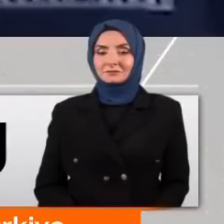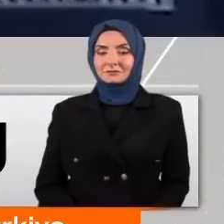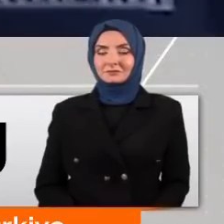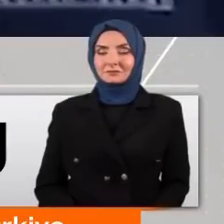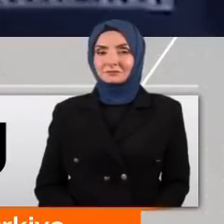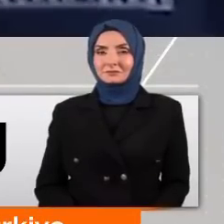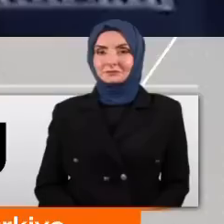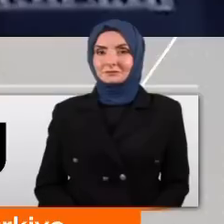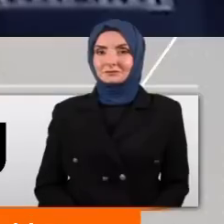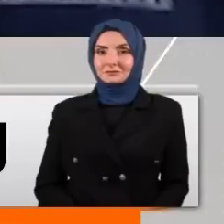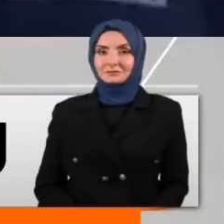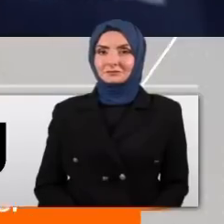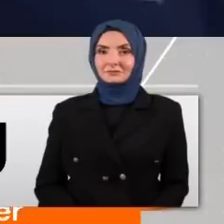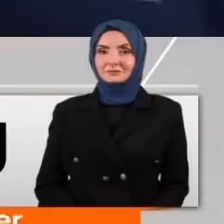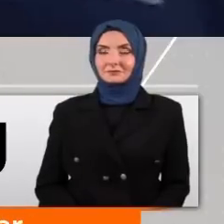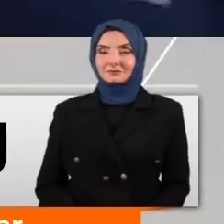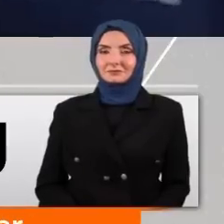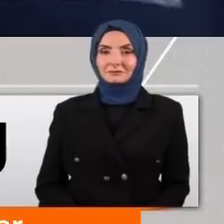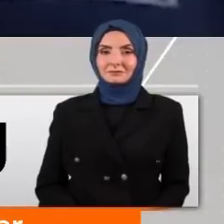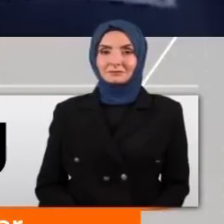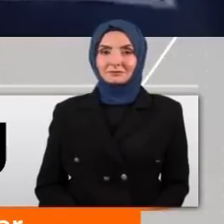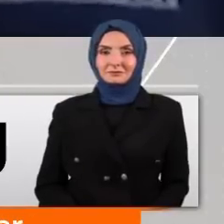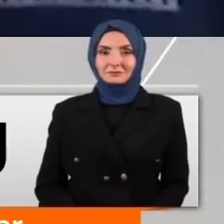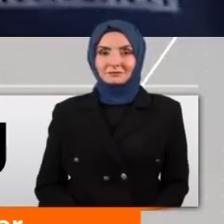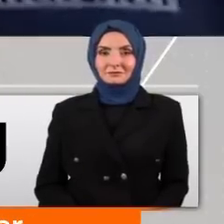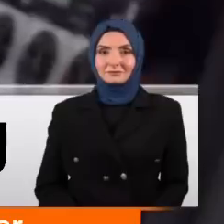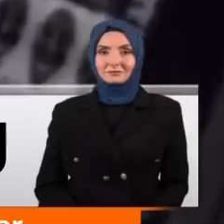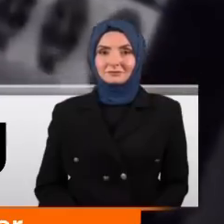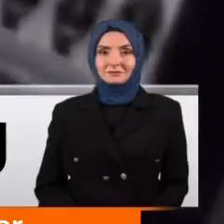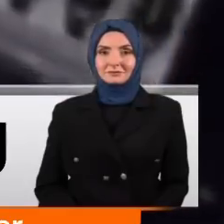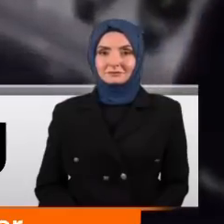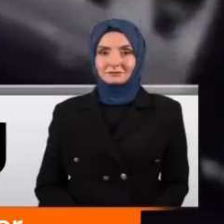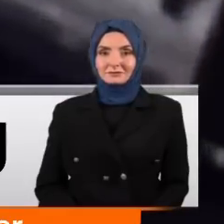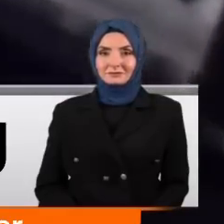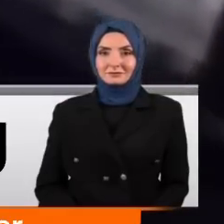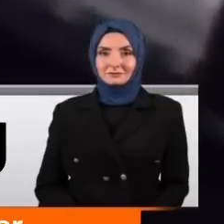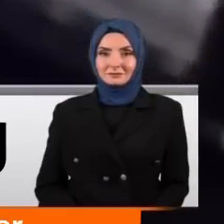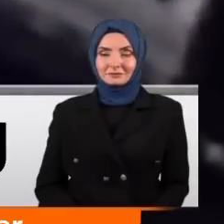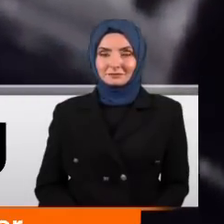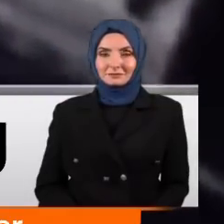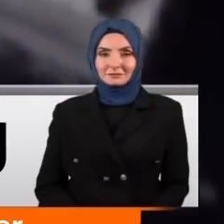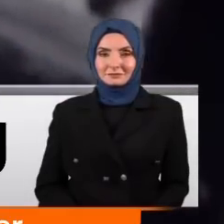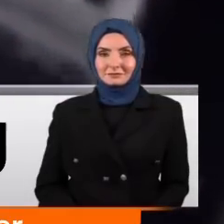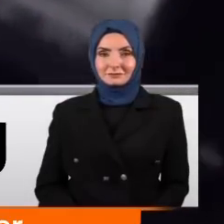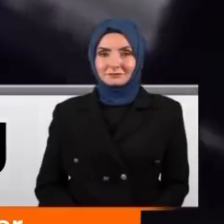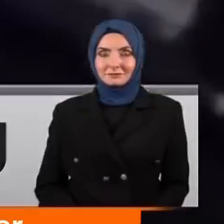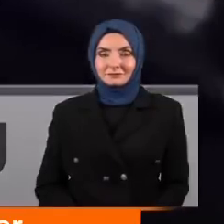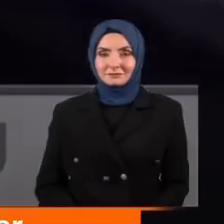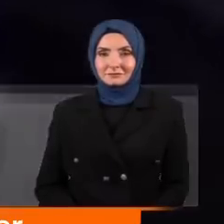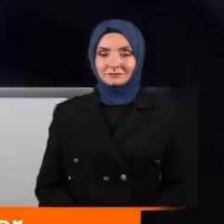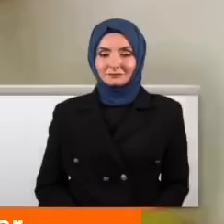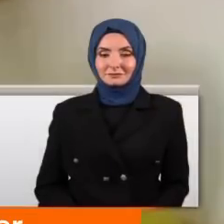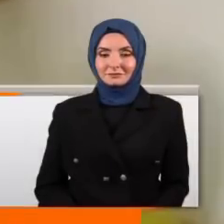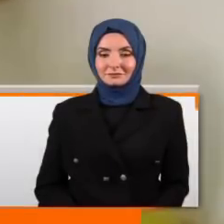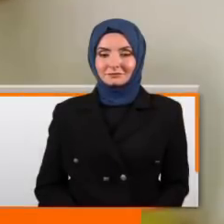biraz kalitesiz görünüyordu endüstriyel tesisat borusu kullanıyorlar yönlendirme içinde oyun kolu sertifika almayı da